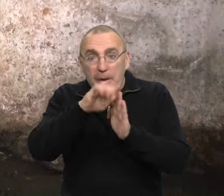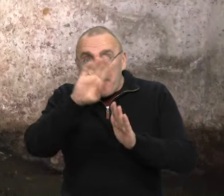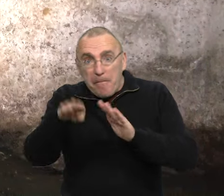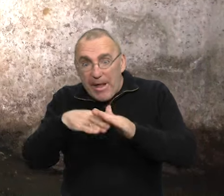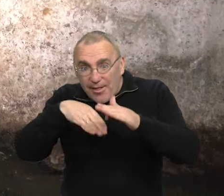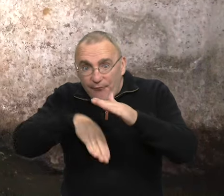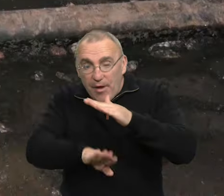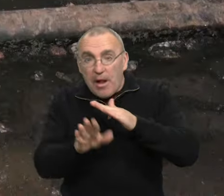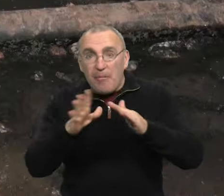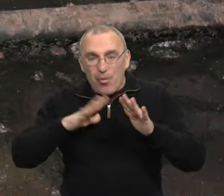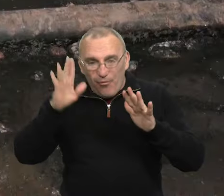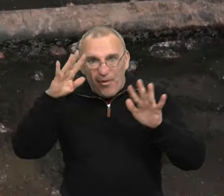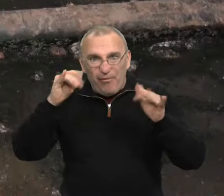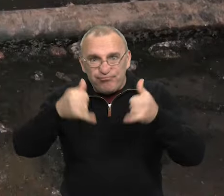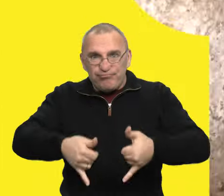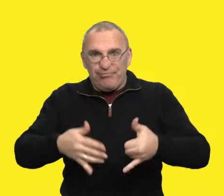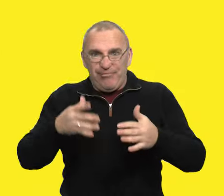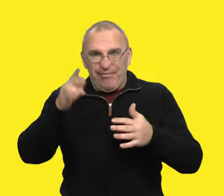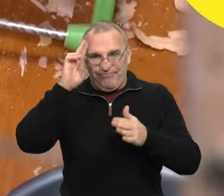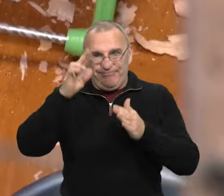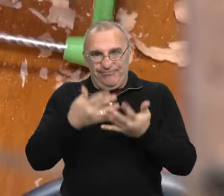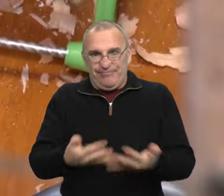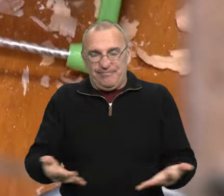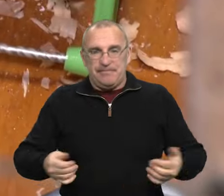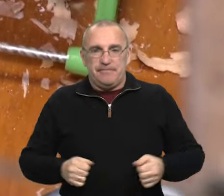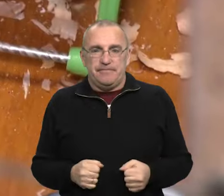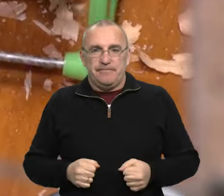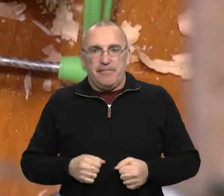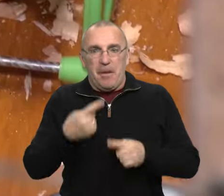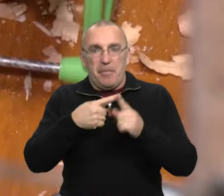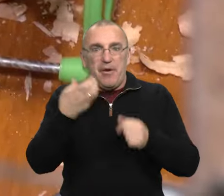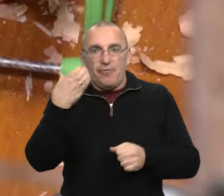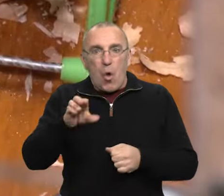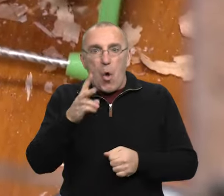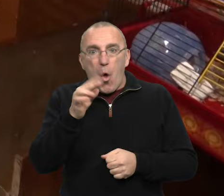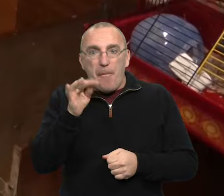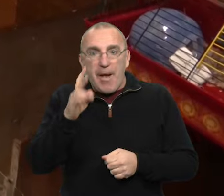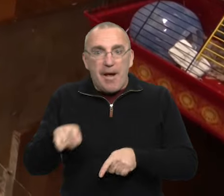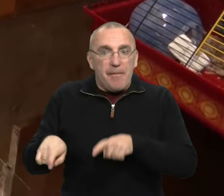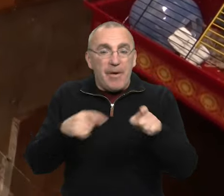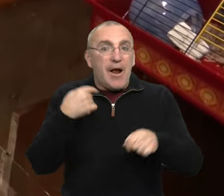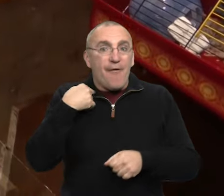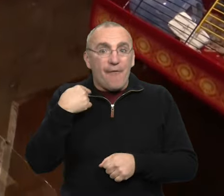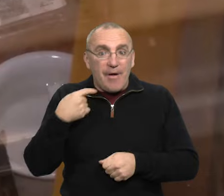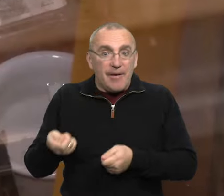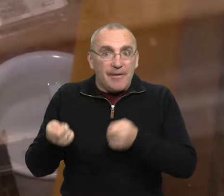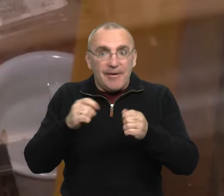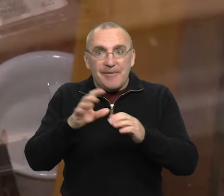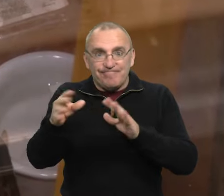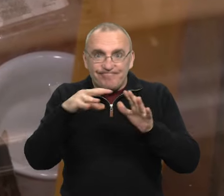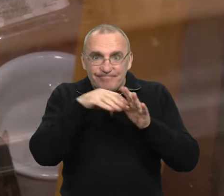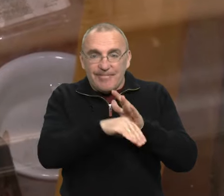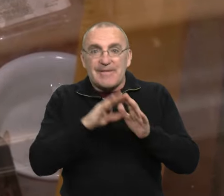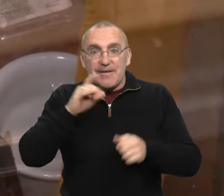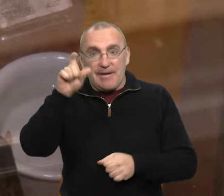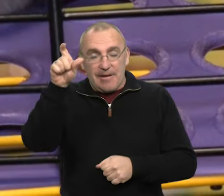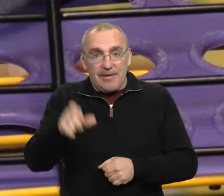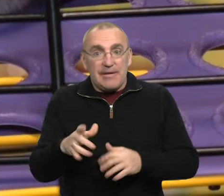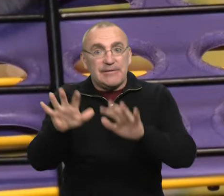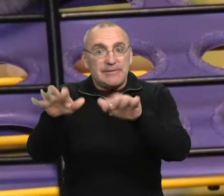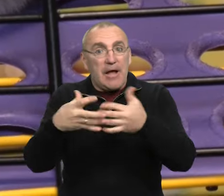підвалу який залили нечистоти півсотні хом'яків переселенців з Херсонщини прихистила кропивничанка їх